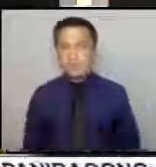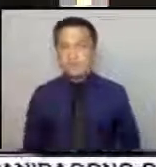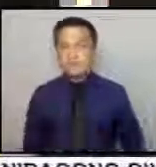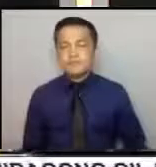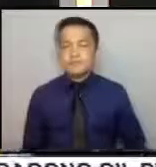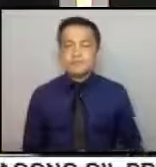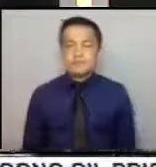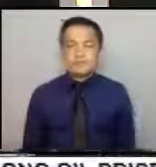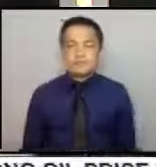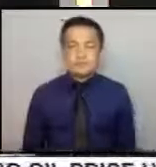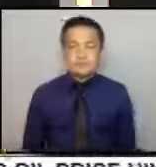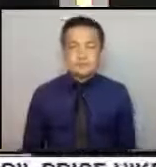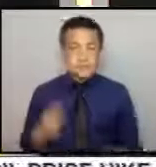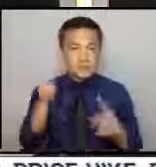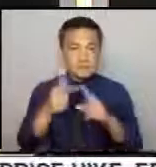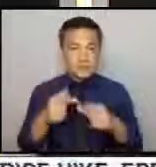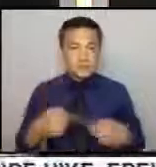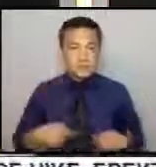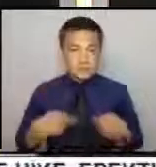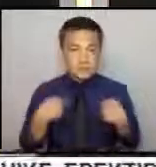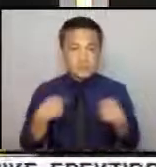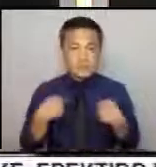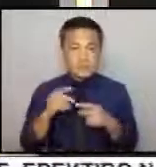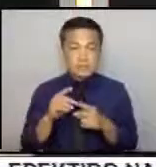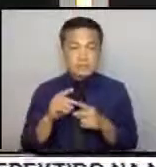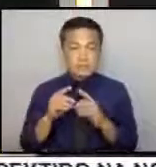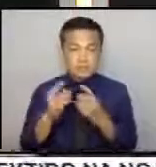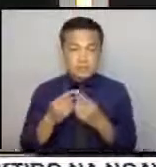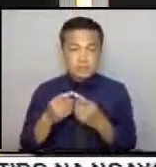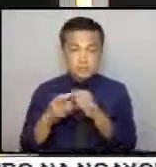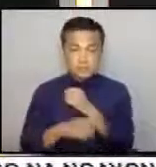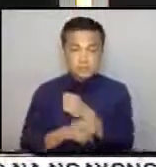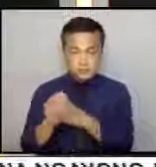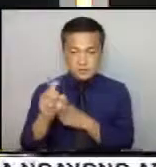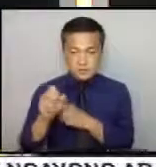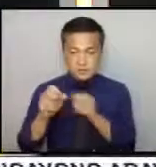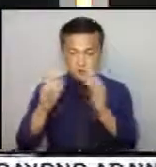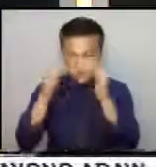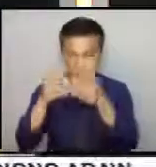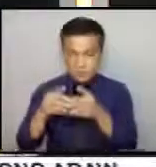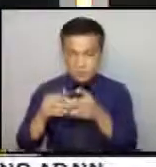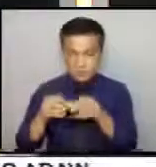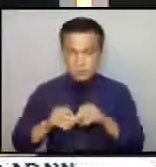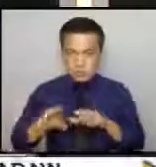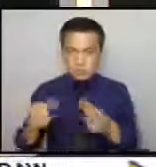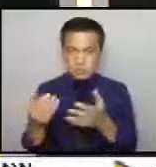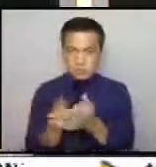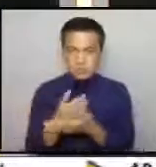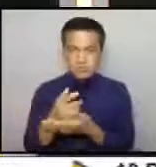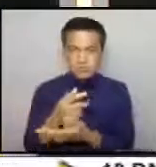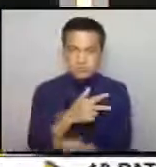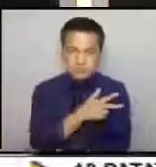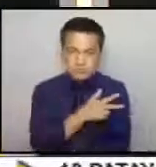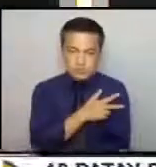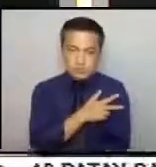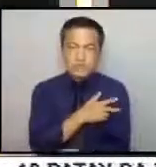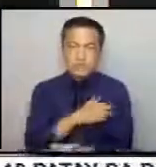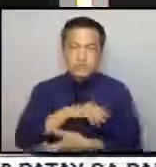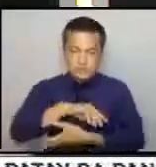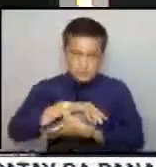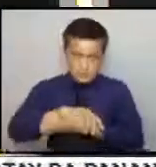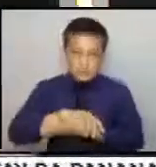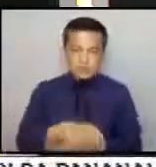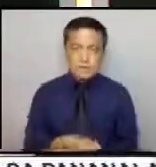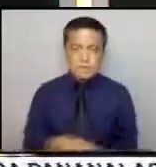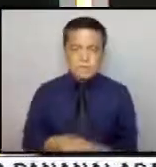Target ng Health Department Region 11, natutukan ang rollout ng booster shot sa panibagong bugso ng bayanihan bakunahan. Pero masusi rin